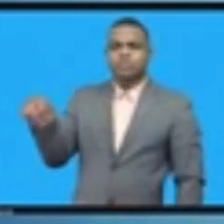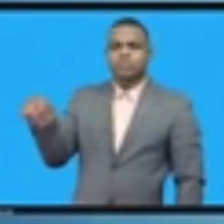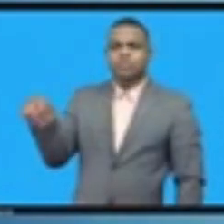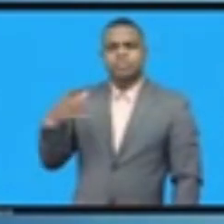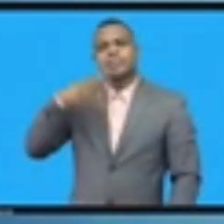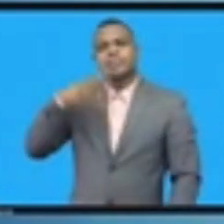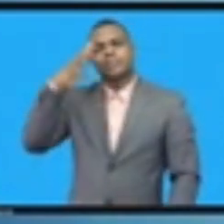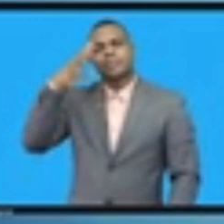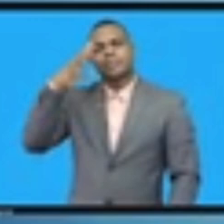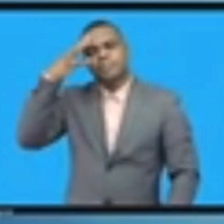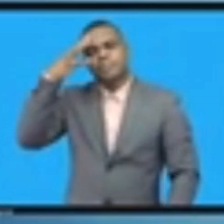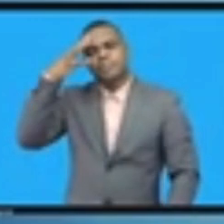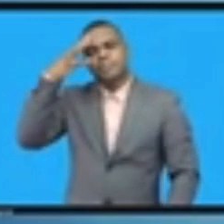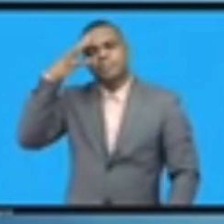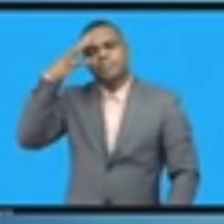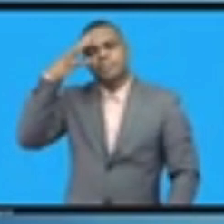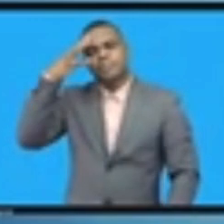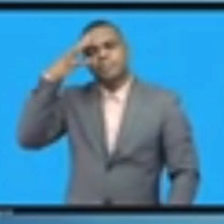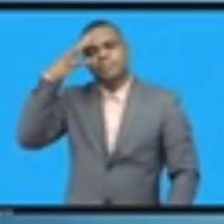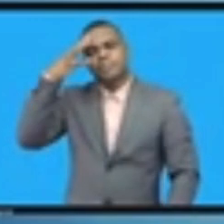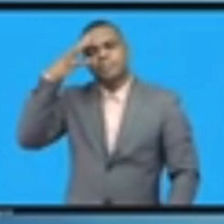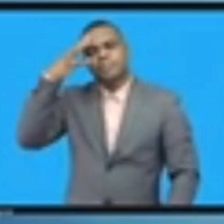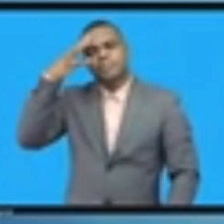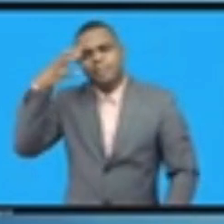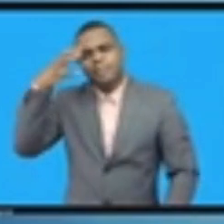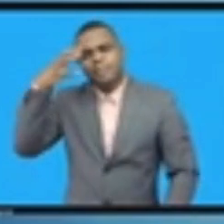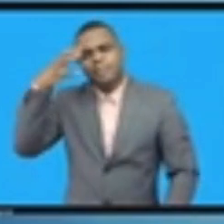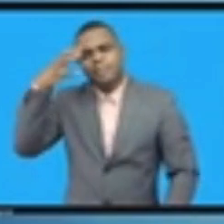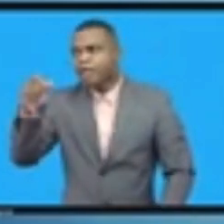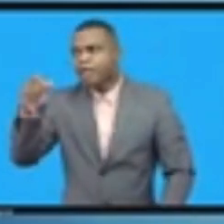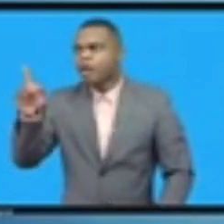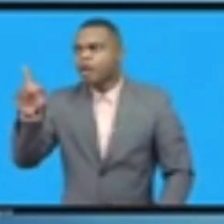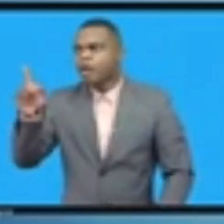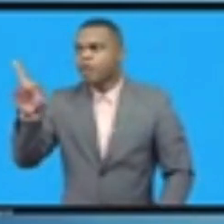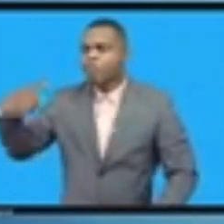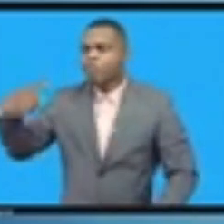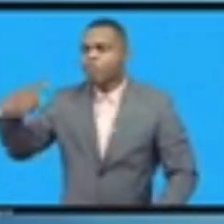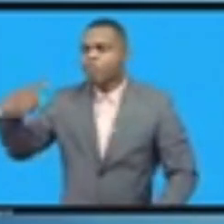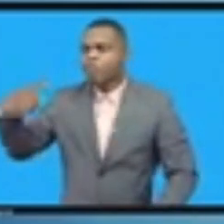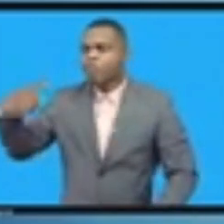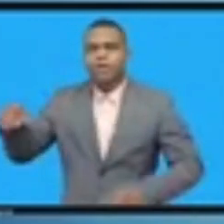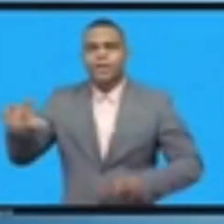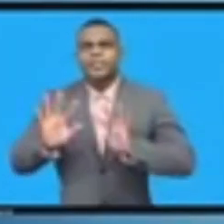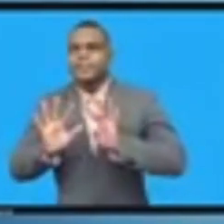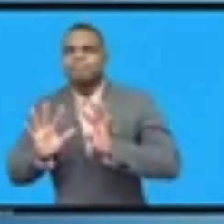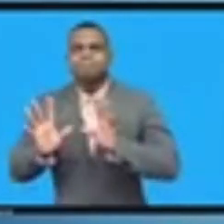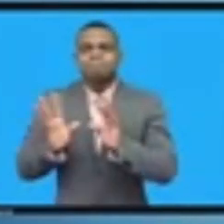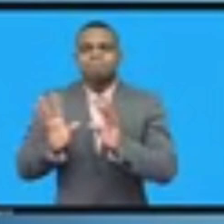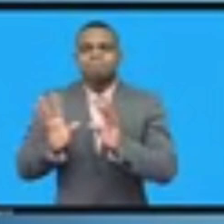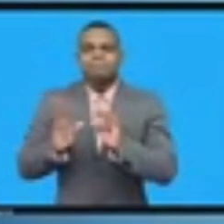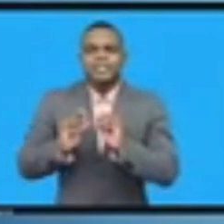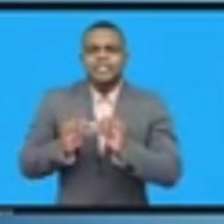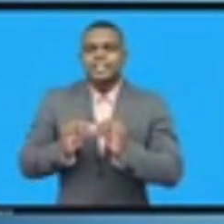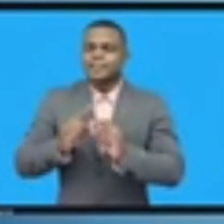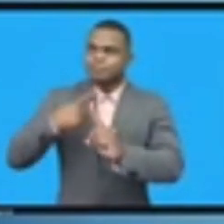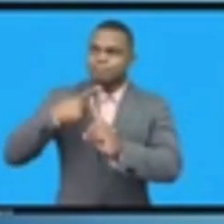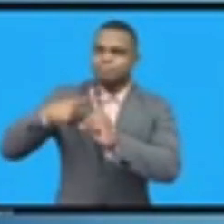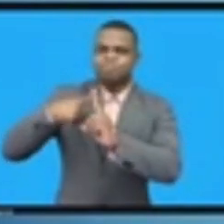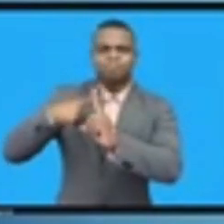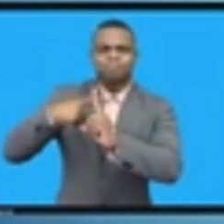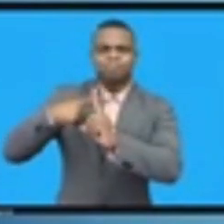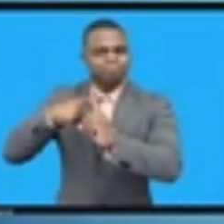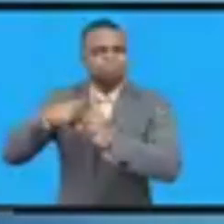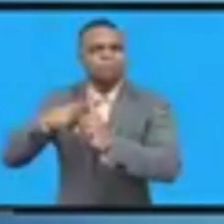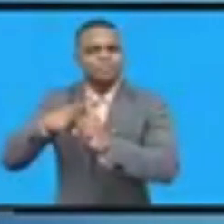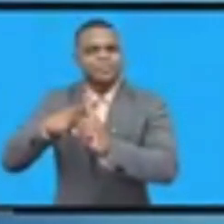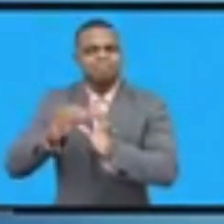我们现在呢又到了新的十字路口，我们现在所创建的这个网络和服